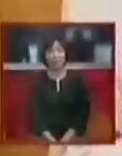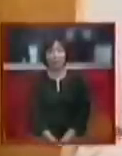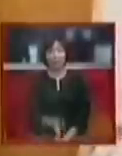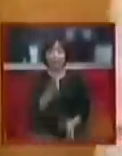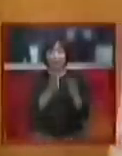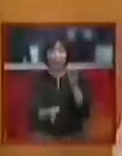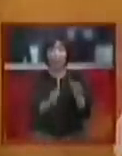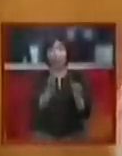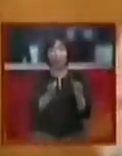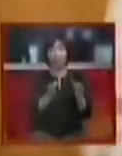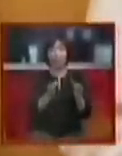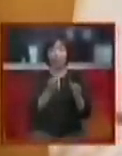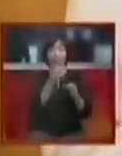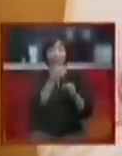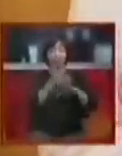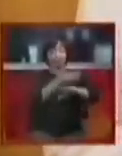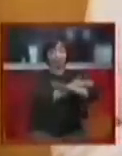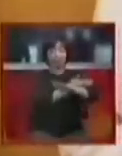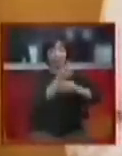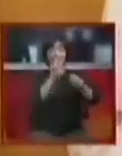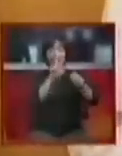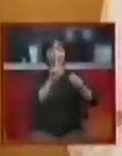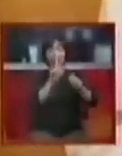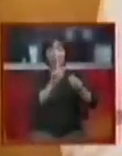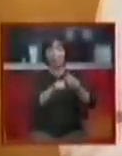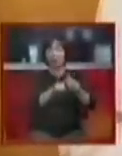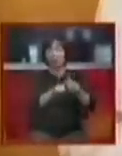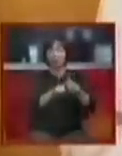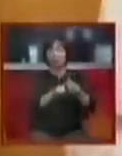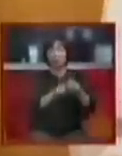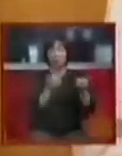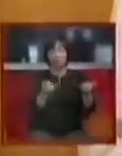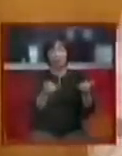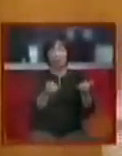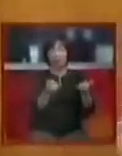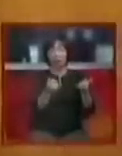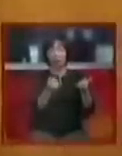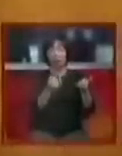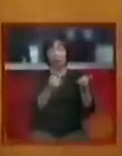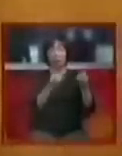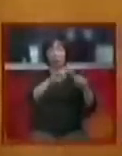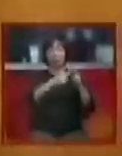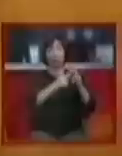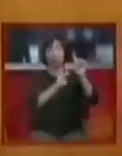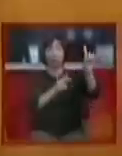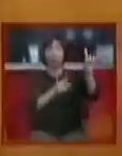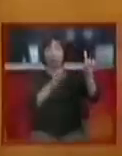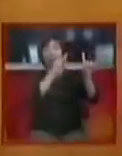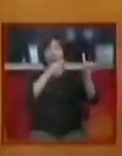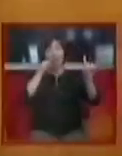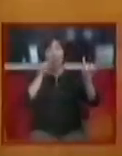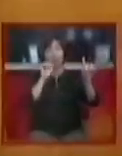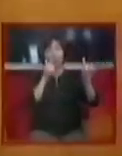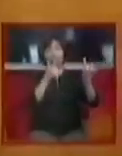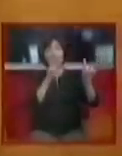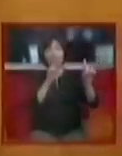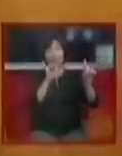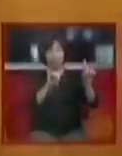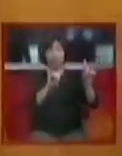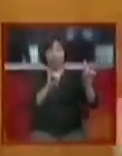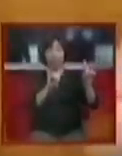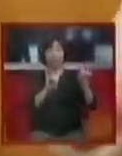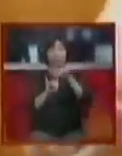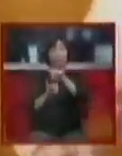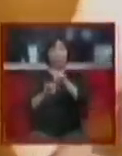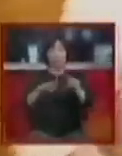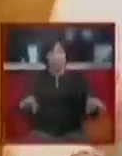Kung paglago po ang usapan, nasa tuktok ng listahan ang agrikultura. Kayod kalabaw po